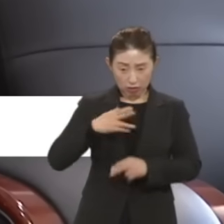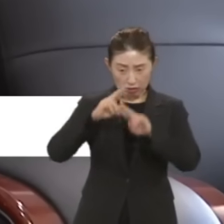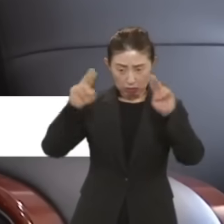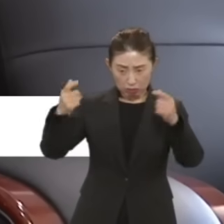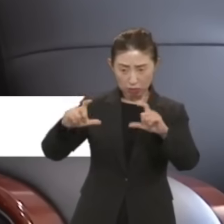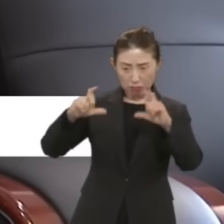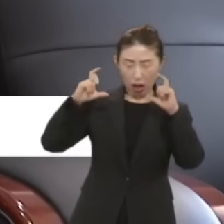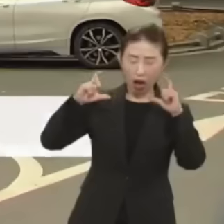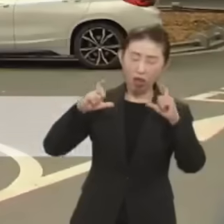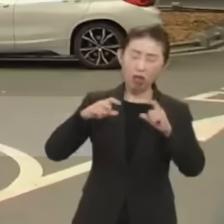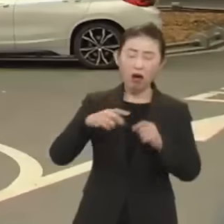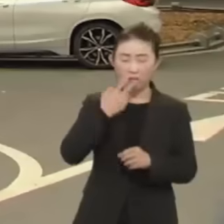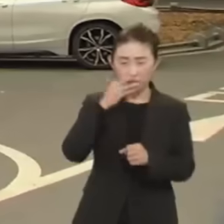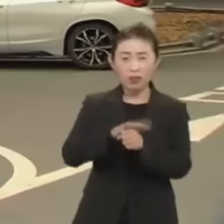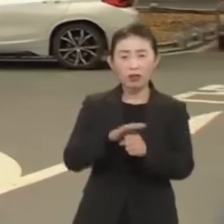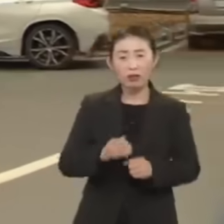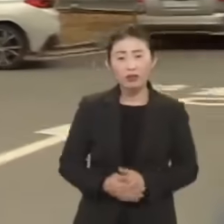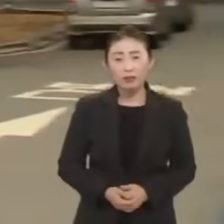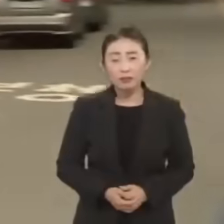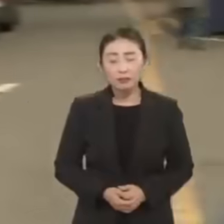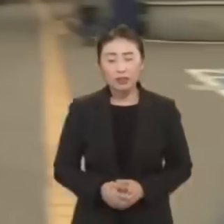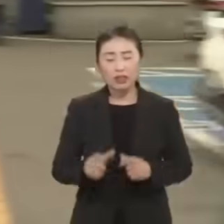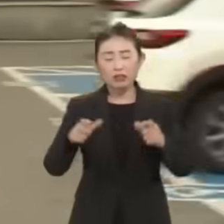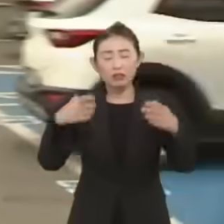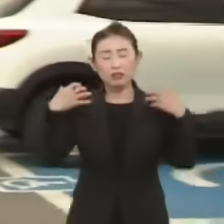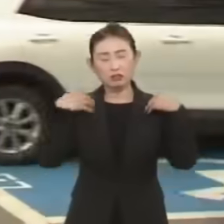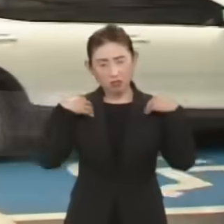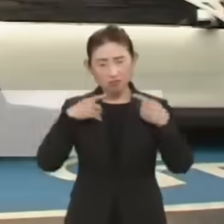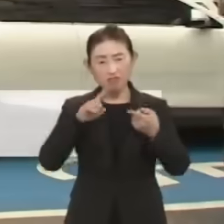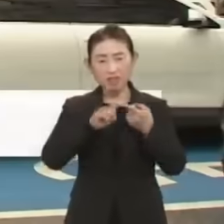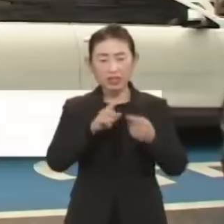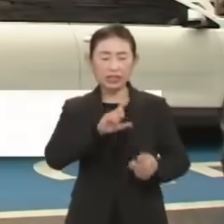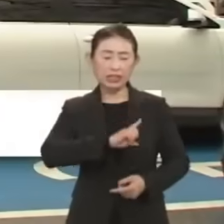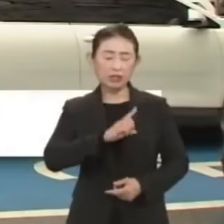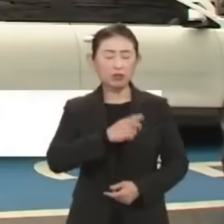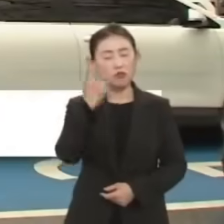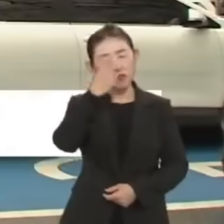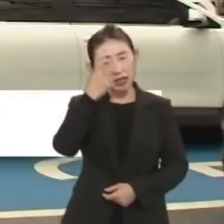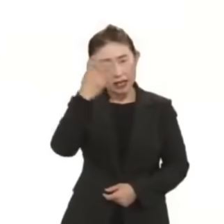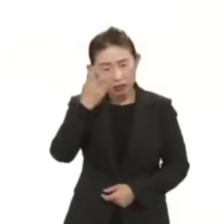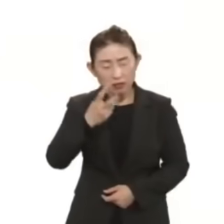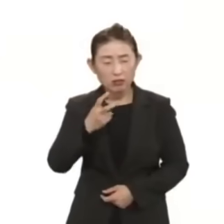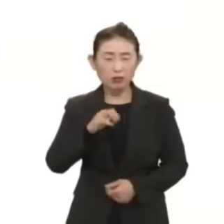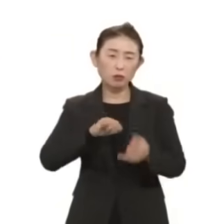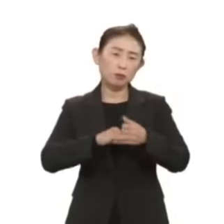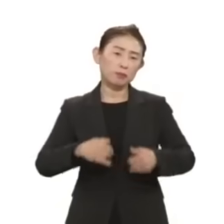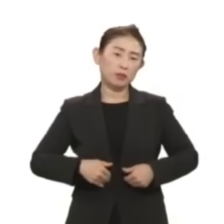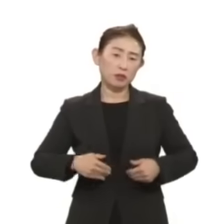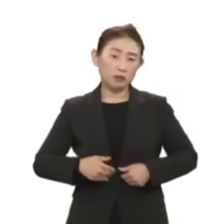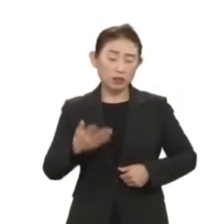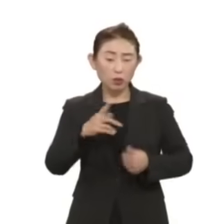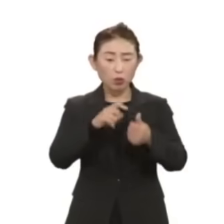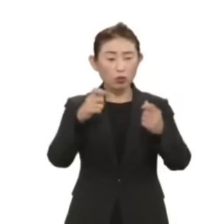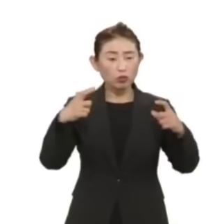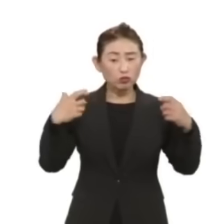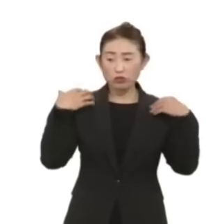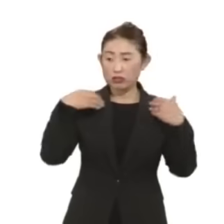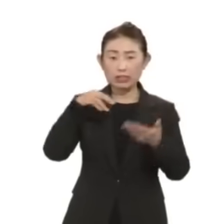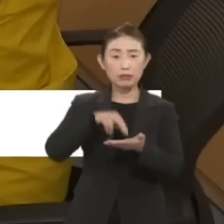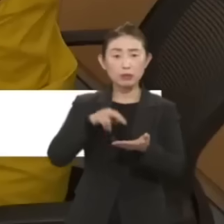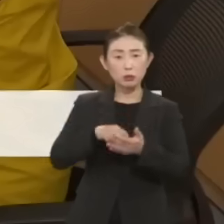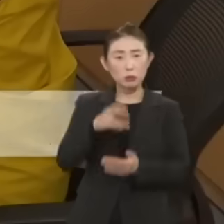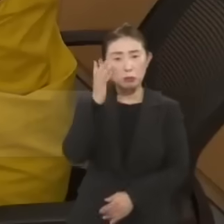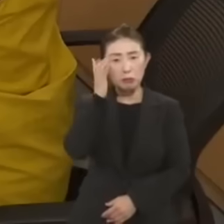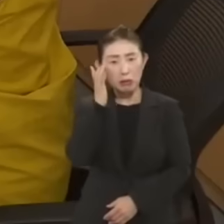부당하다고 생각합니다. 지자체 차원에서 광천김 브랜드 관리에 나서야 한다는 지적도 있지만 홍성군은 난감하다는